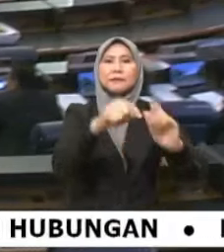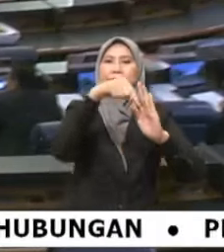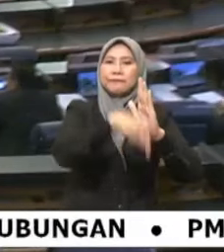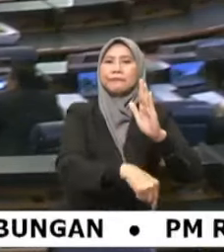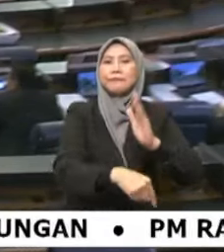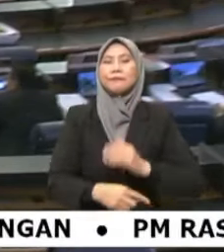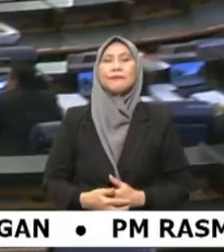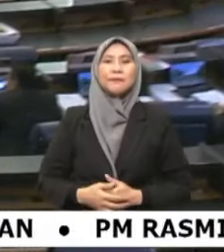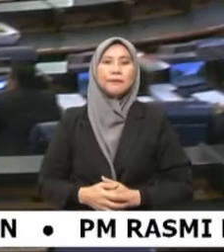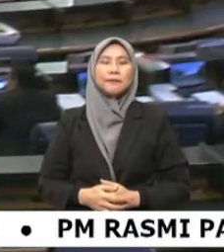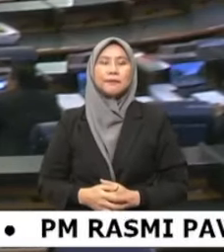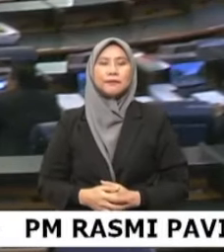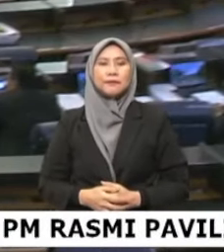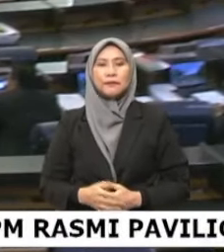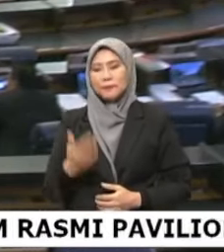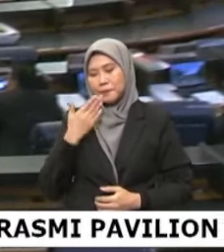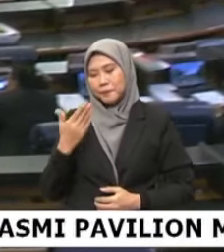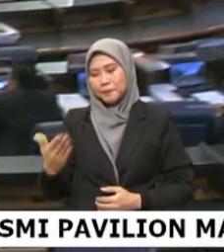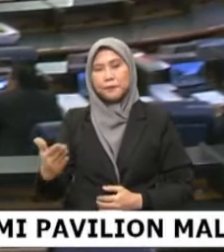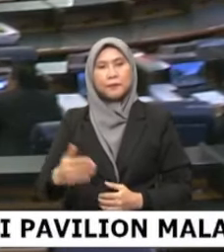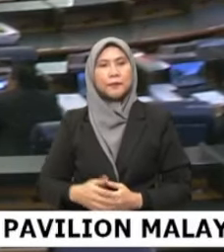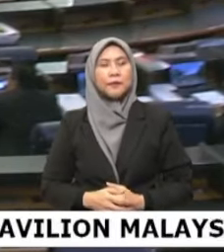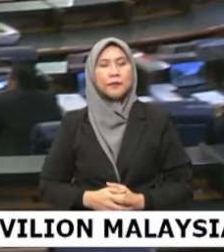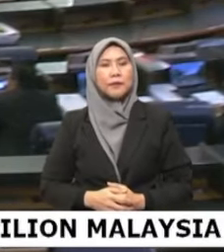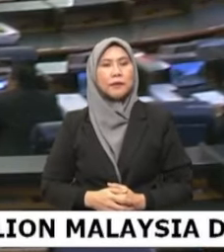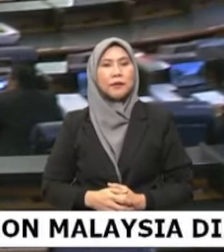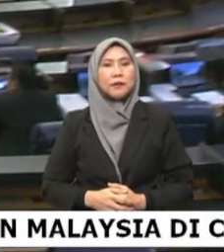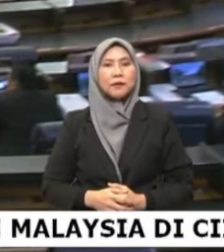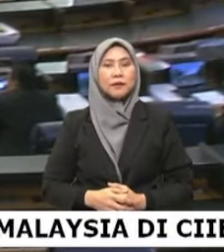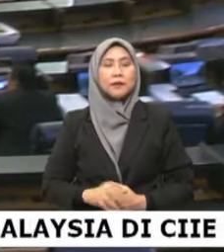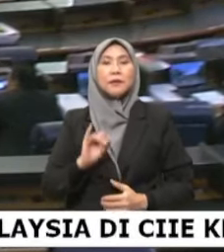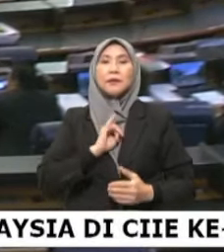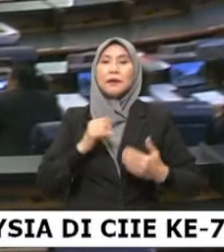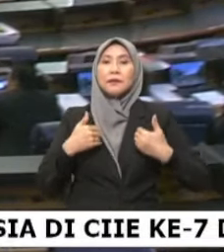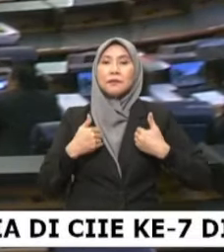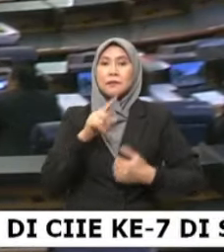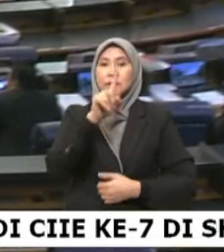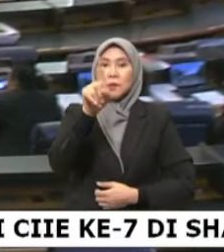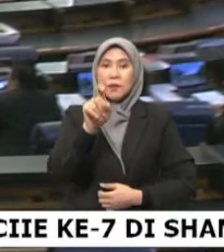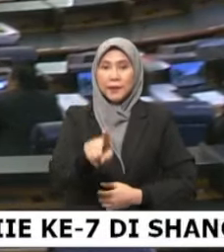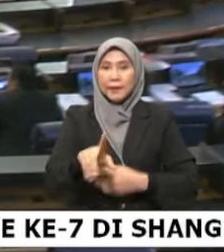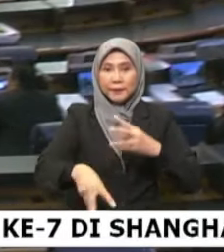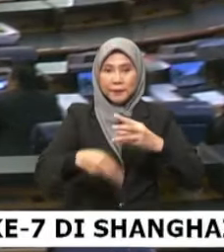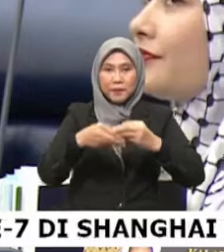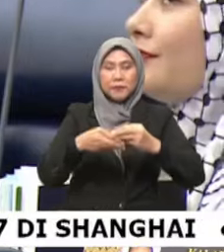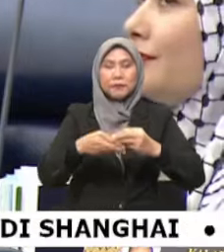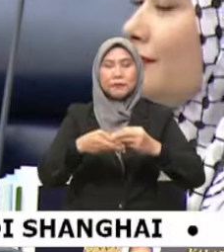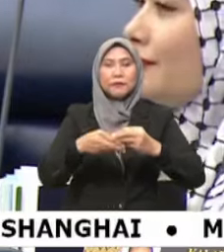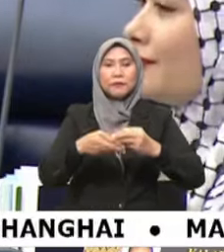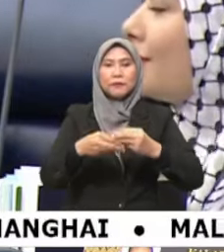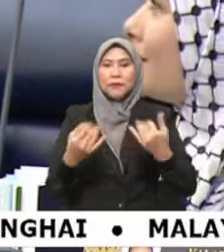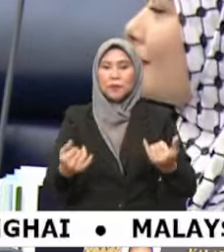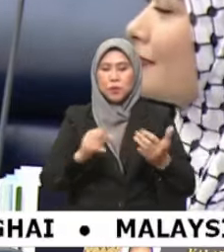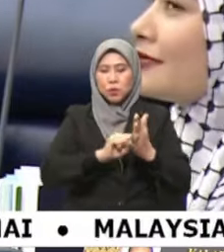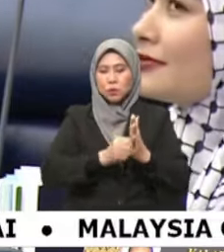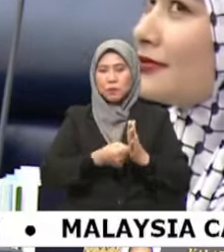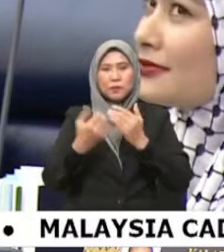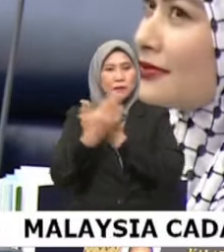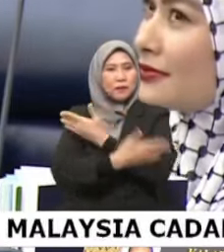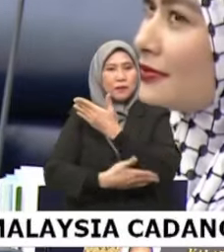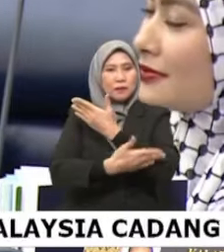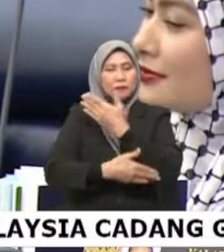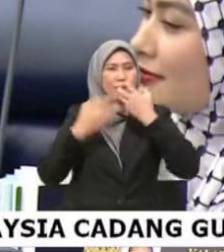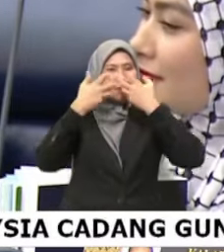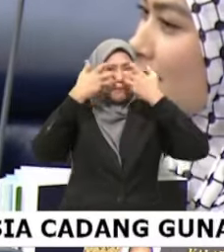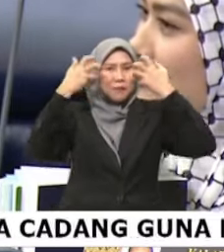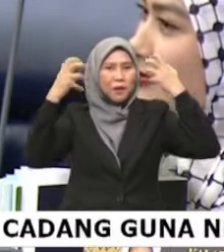Bandera. Terima kasih. Jadi saya ada satu soalan tambahan, iaitu sebagai simbol negara, Harimau Melaya